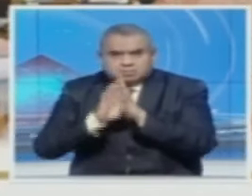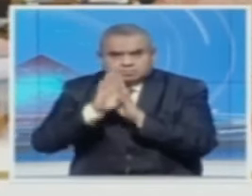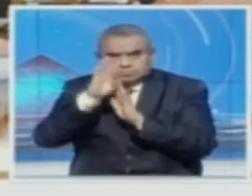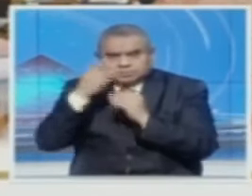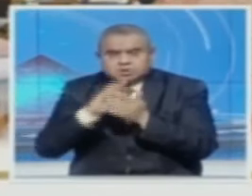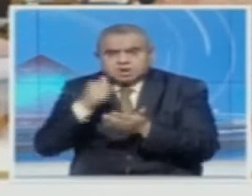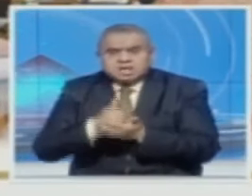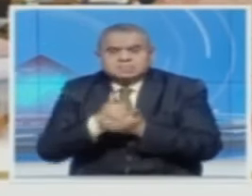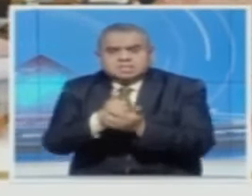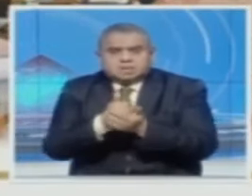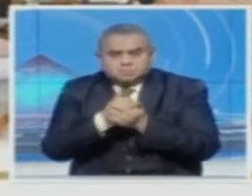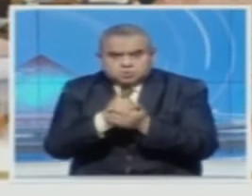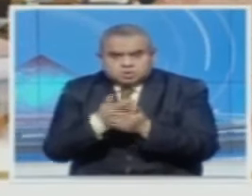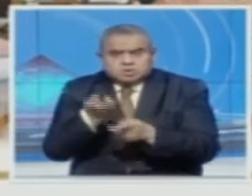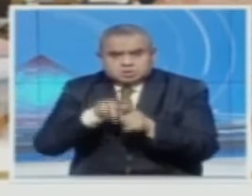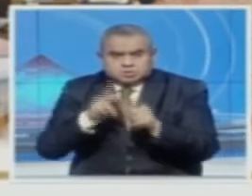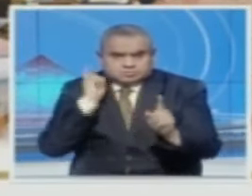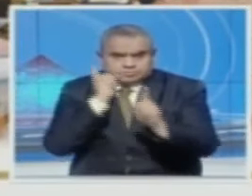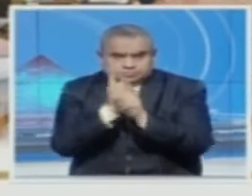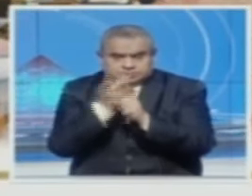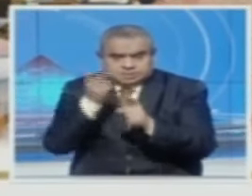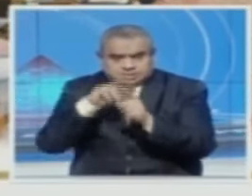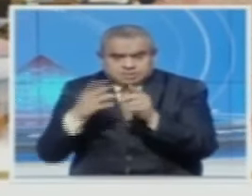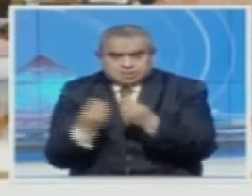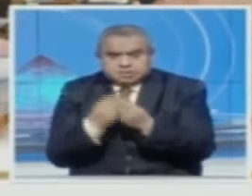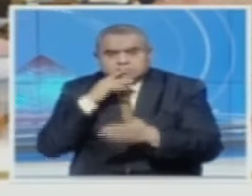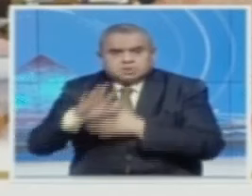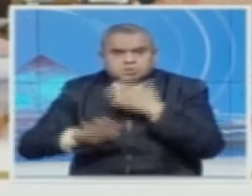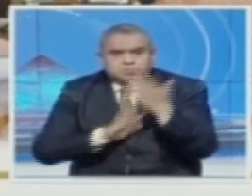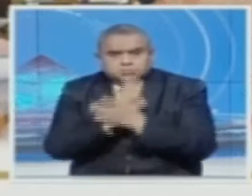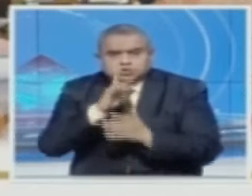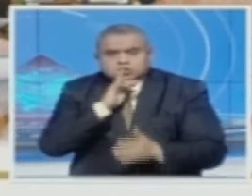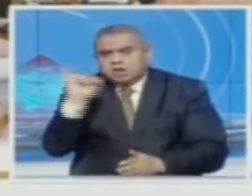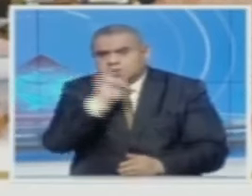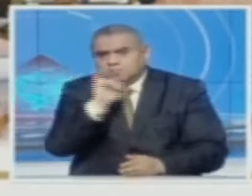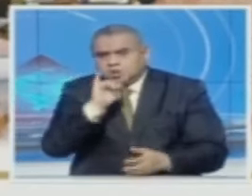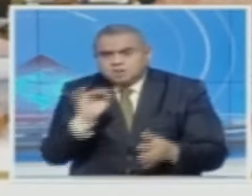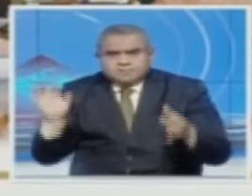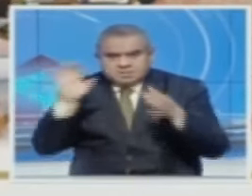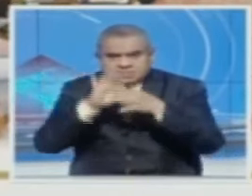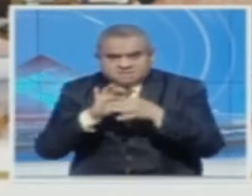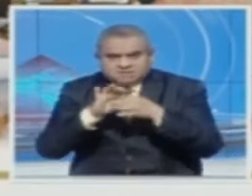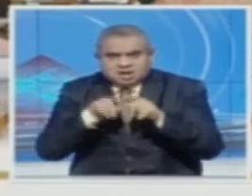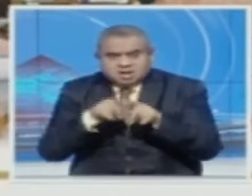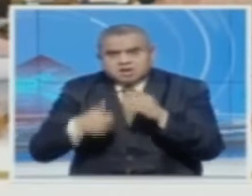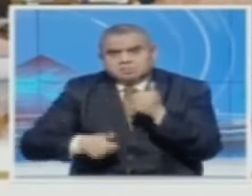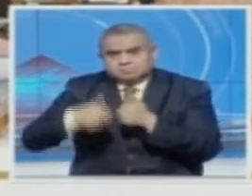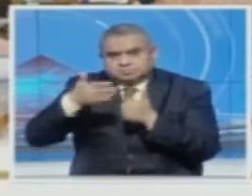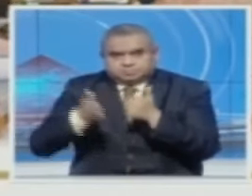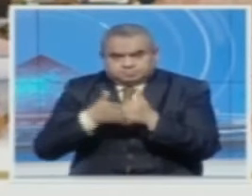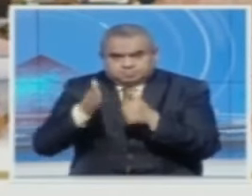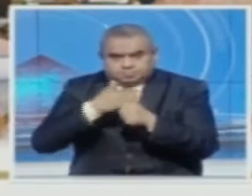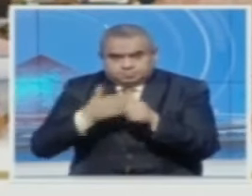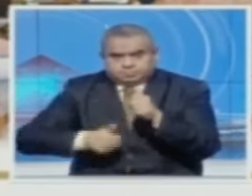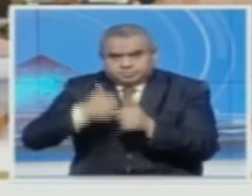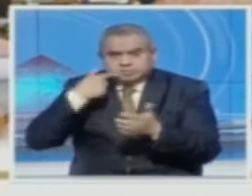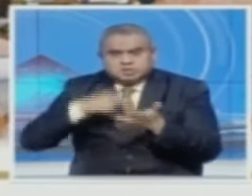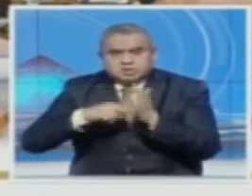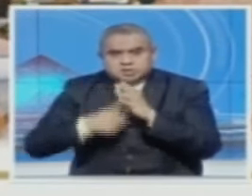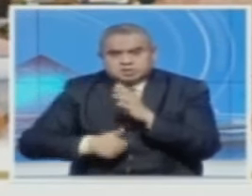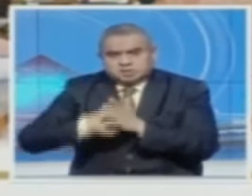والتمويل. وقد تناول اللقاء أيضا القضايا الإقليمية ذات الاهتمام المشترك، وعلى رأسها مستجدات